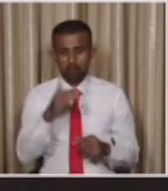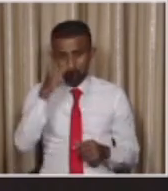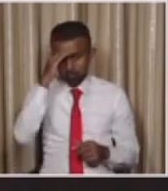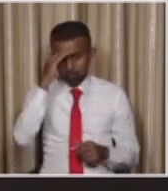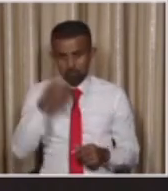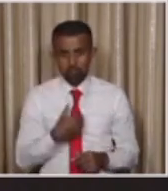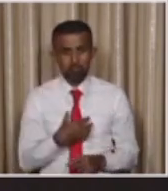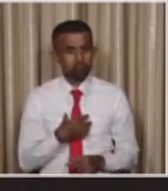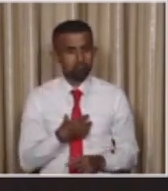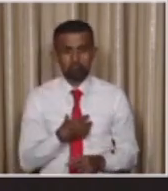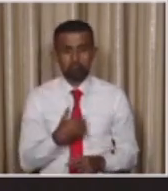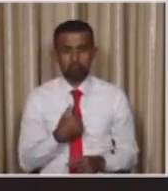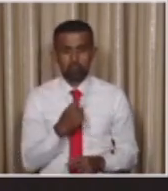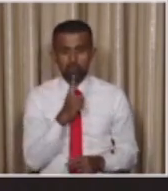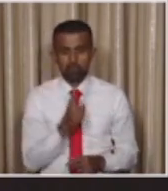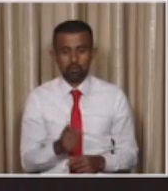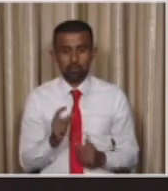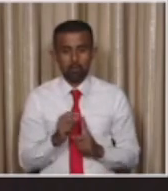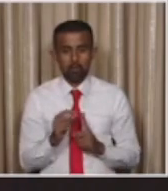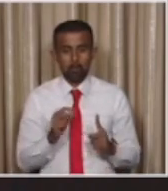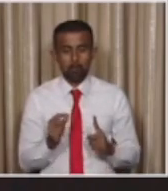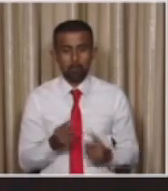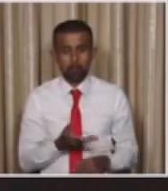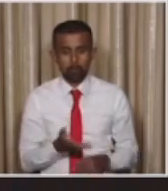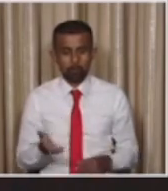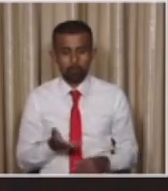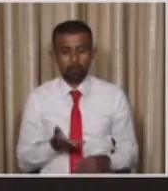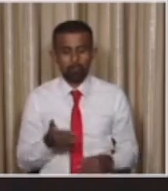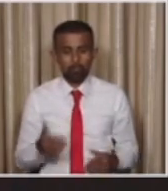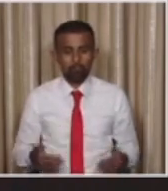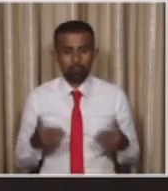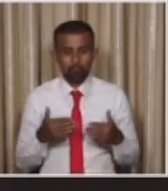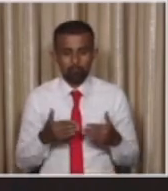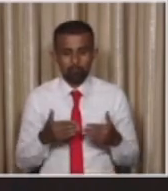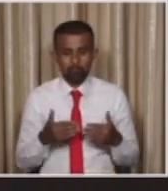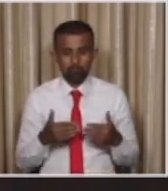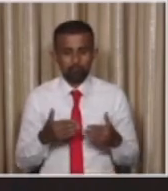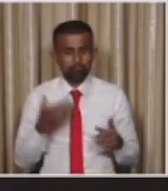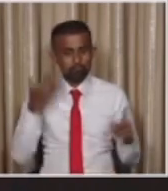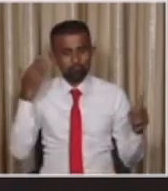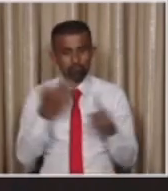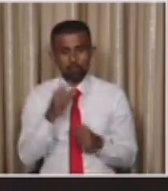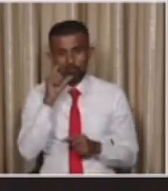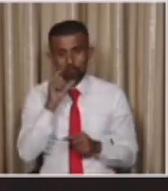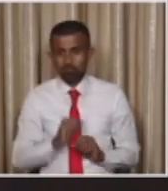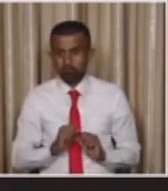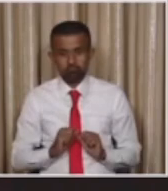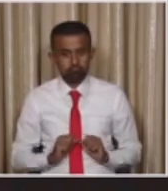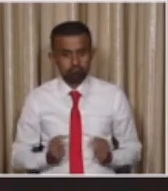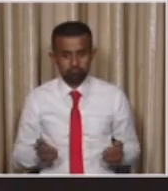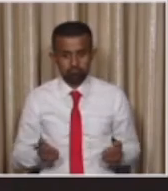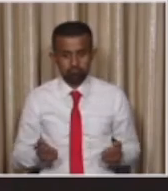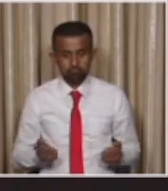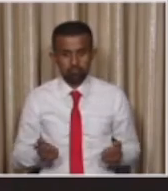මම කනගාටු වෙනවා මේ පාර්ලිමේන්තුව අද මේ සම්බන්ධයෙන් කිසිම අවධානයක් යොමු කළා නැහැ. අපි